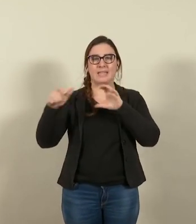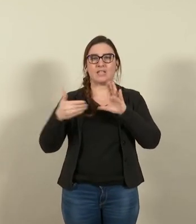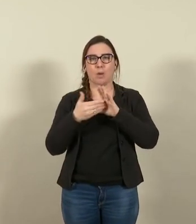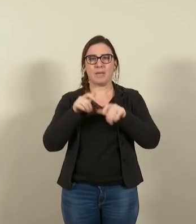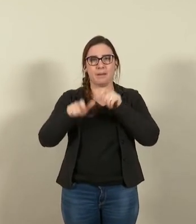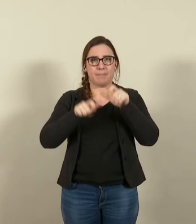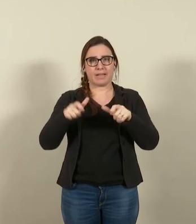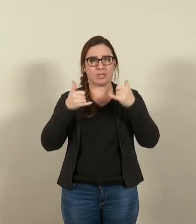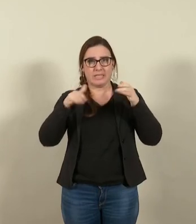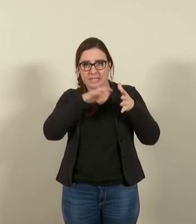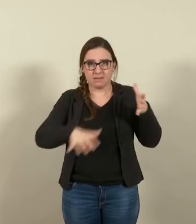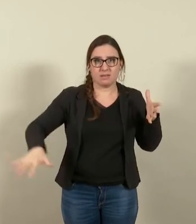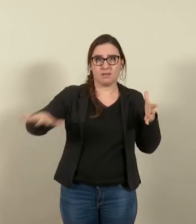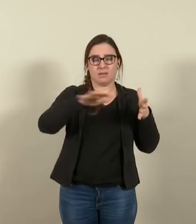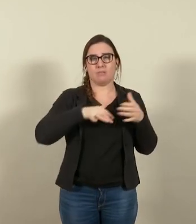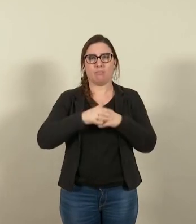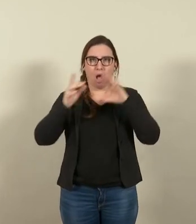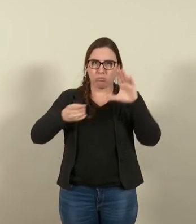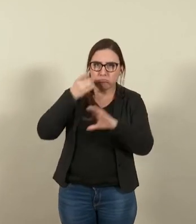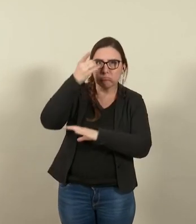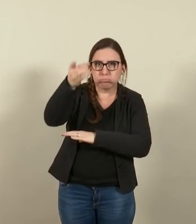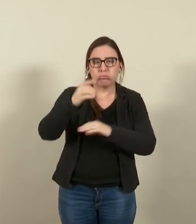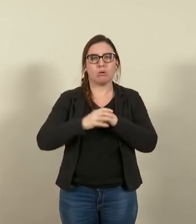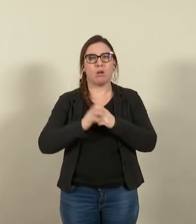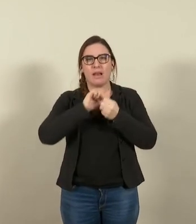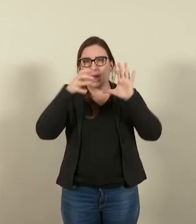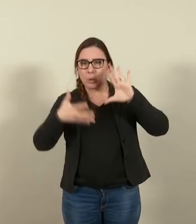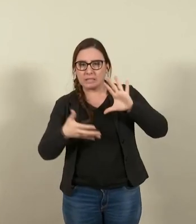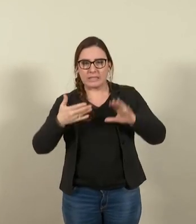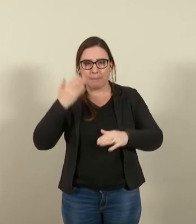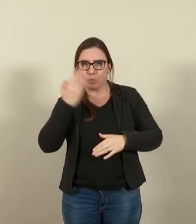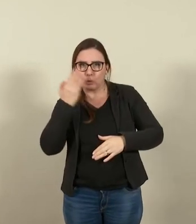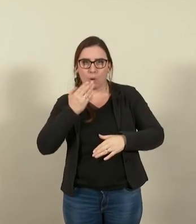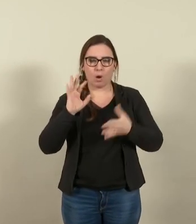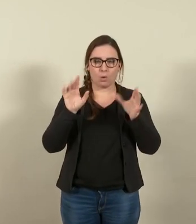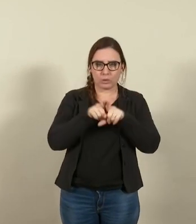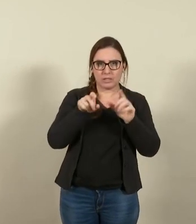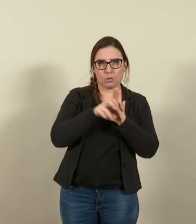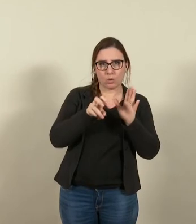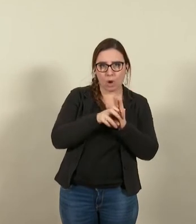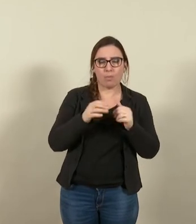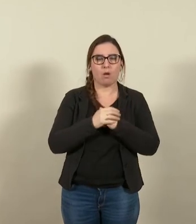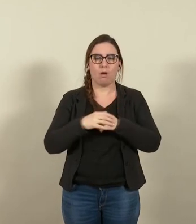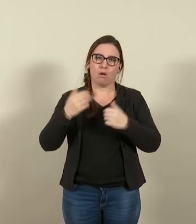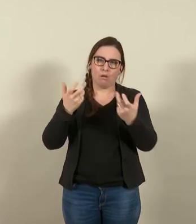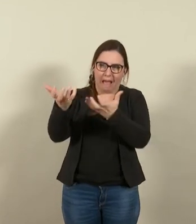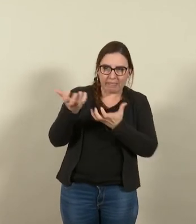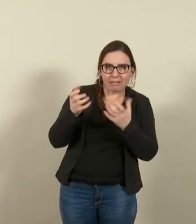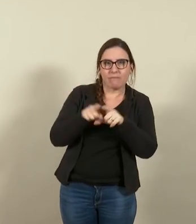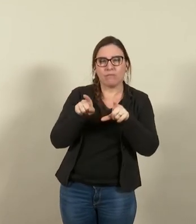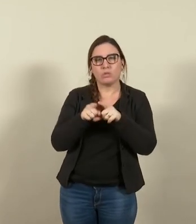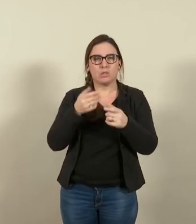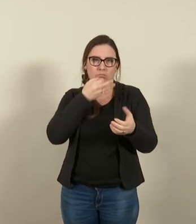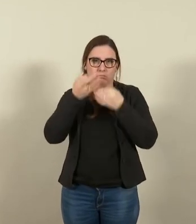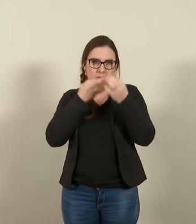donc de notre aire urbaine la périnité donc de notre écosystème grenoblois l'attractivité et l'aménagement ça a été dit de notre territoire et est